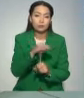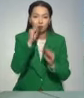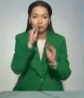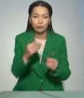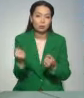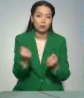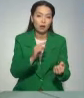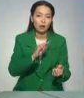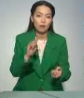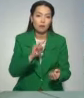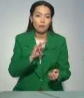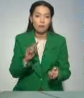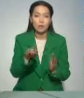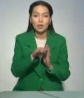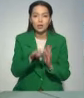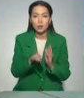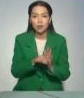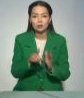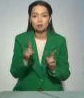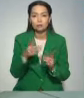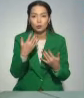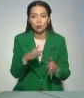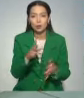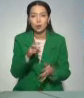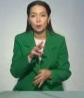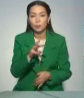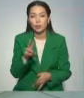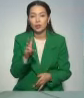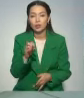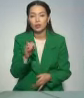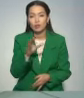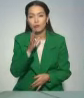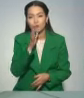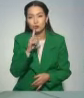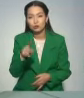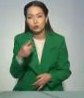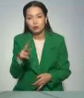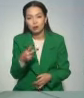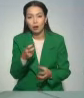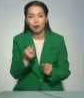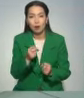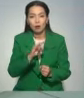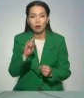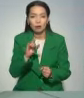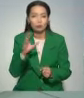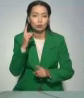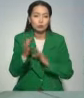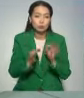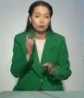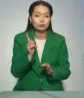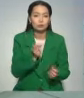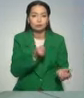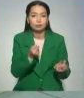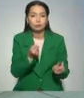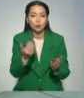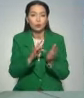виной задержки авиарейсов причем они измеряются уже не минутами и даже не часами свой рейс людям приходится ждать сутками их путевки тем